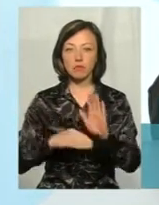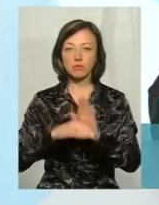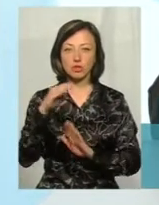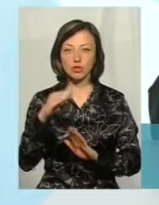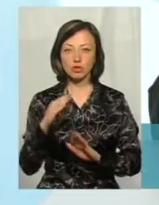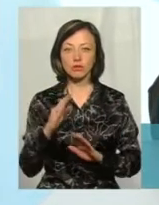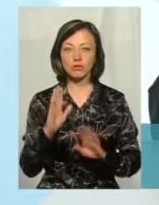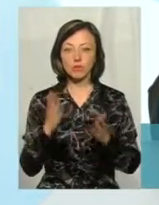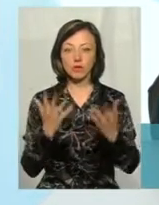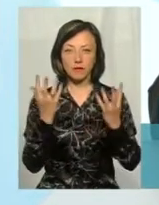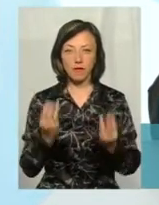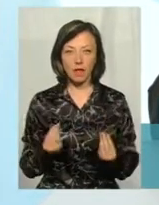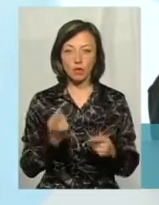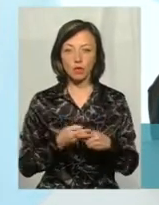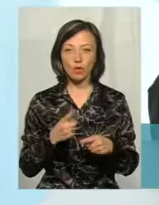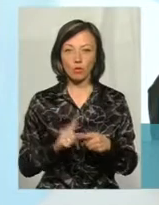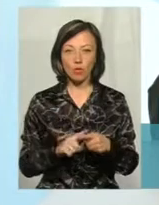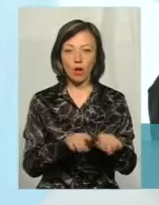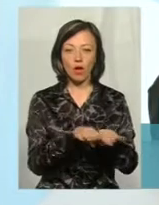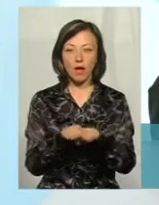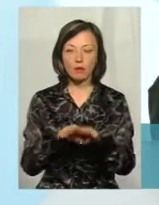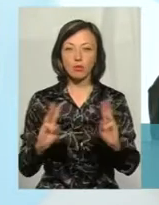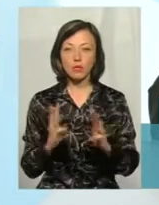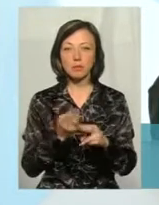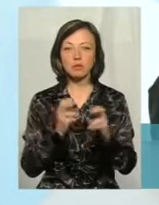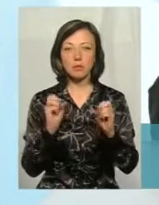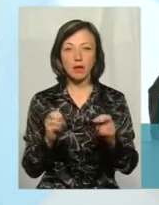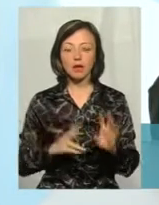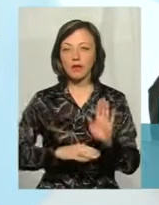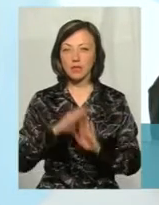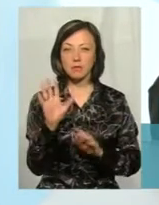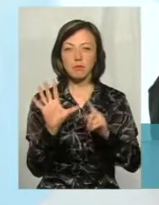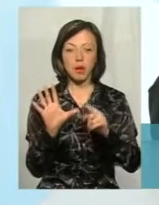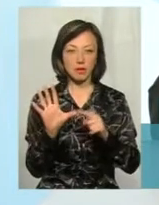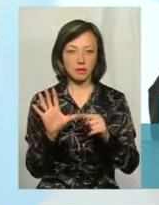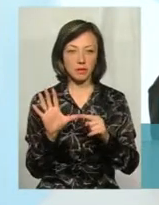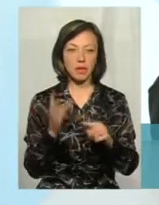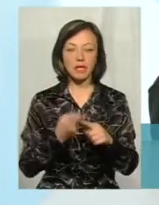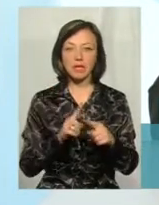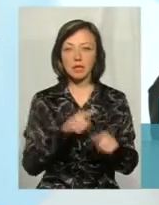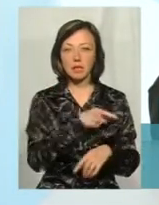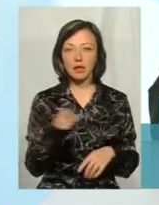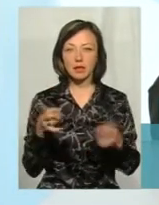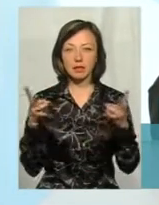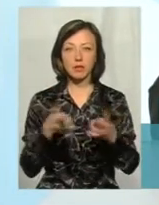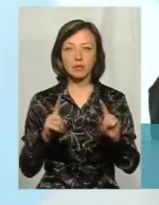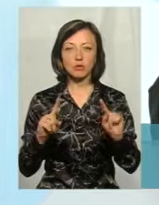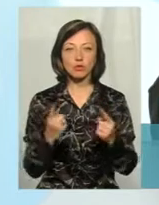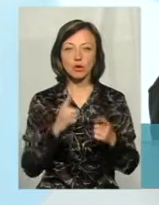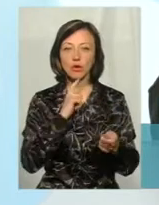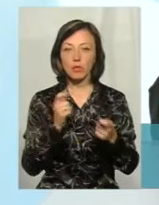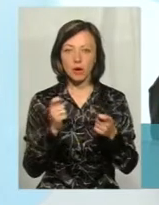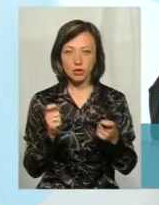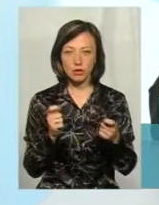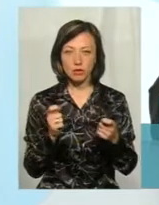градусів передбачається днем, тому клас пожежної безпеки передбачається найвищий, п'ятий. В цей період треба бути надзвичайно